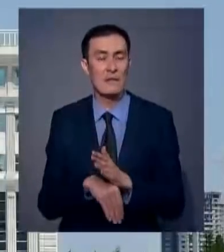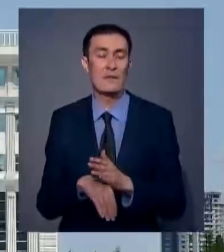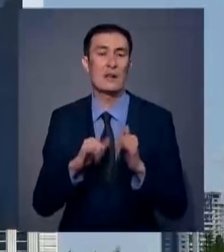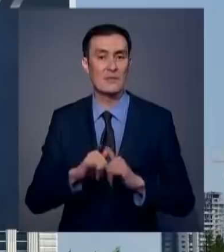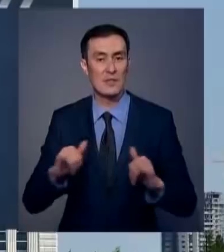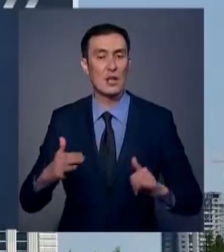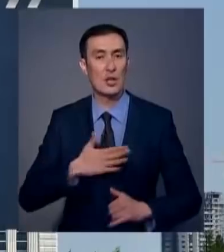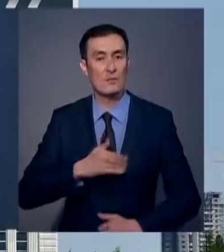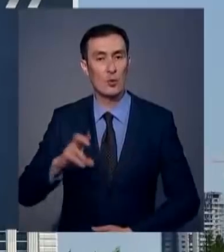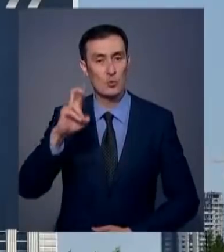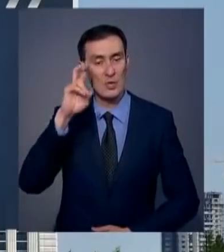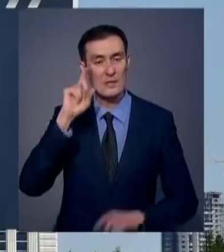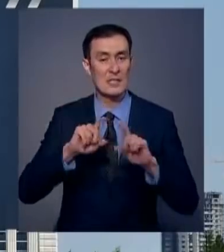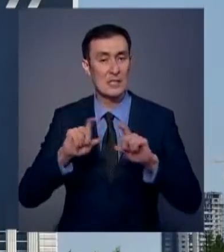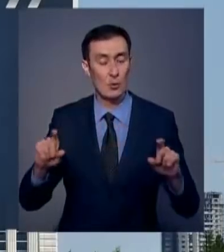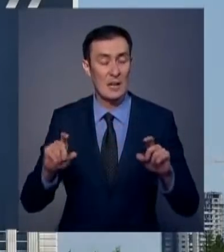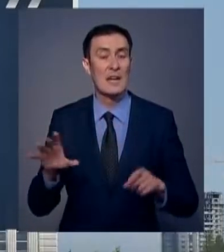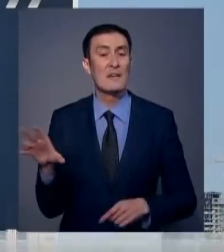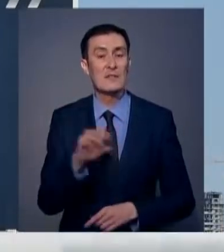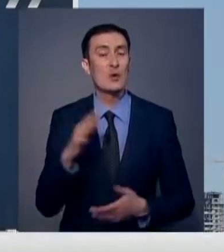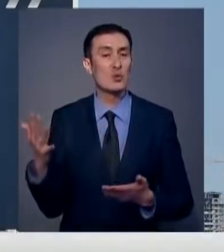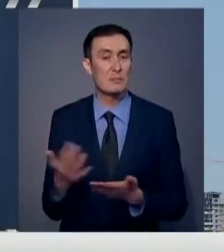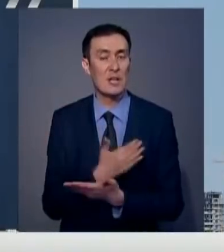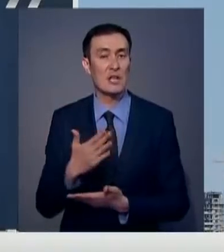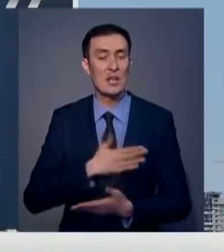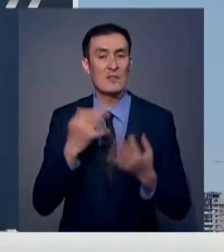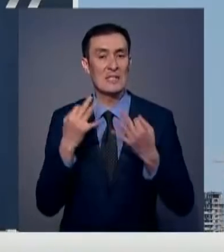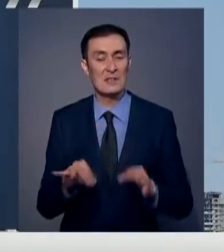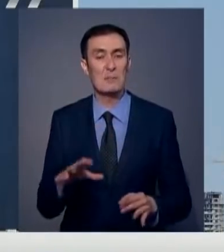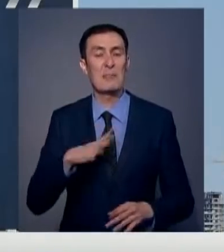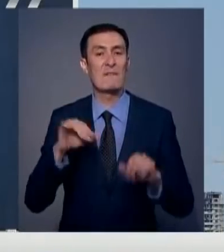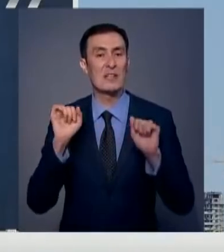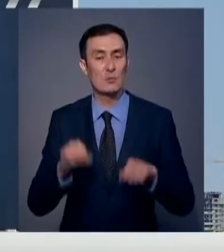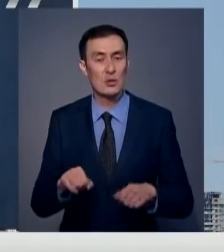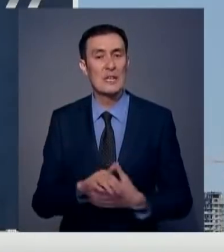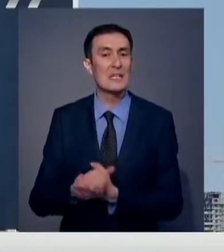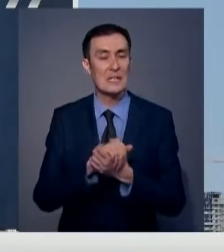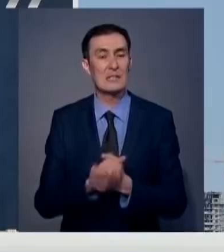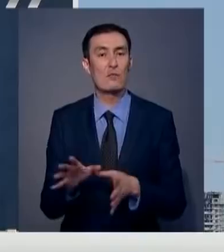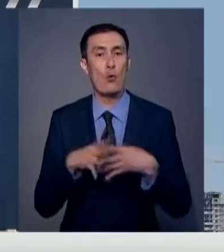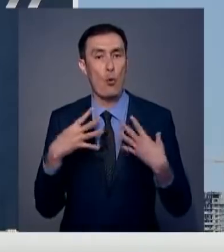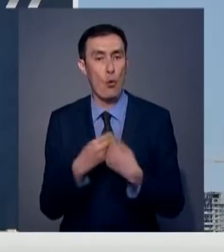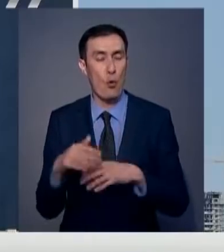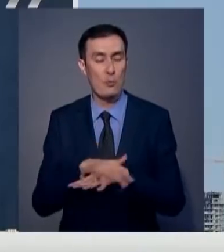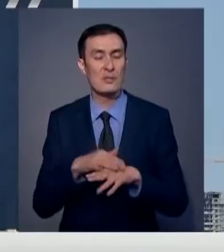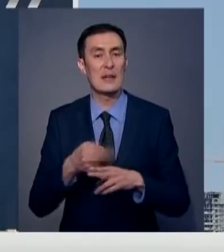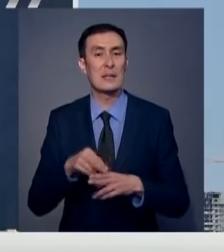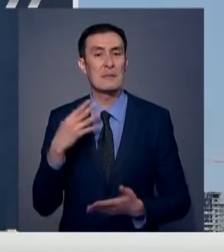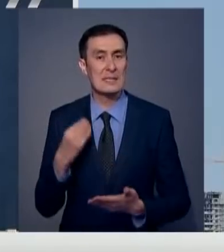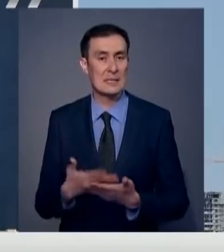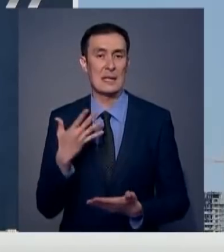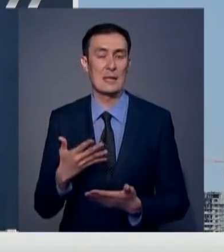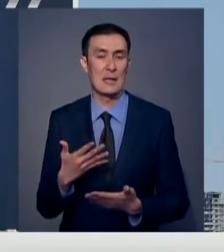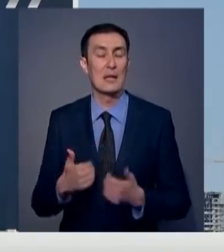развитие нашего государства. Цитирую. «Все успехи нашей независимости стали возможны благодаря единству общества. Это бесценное